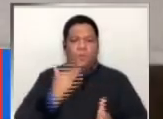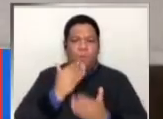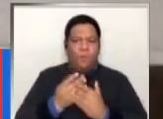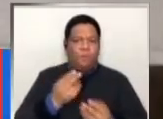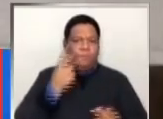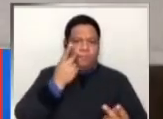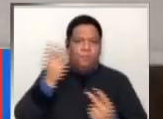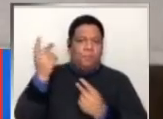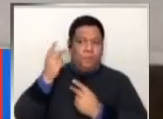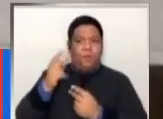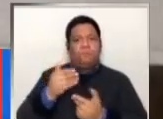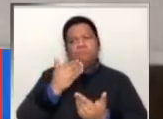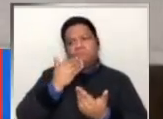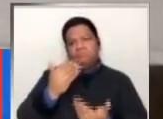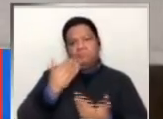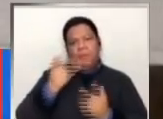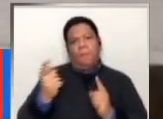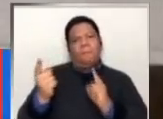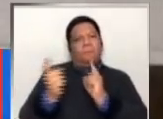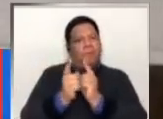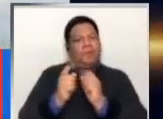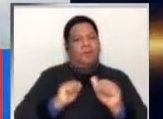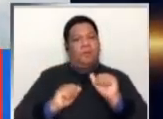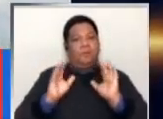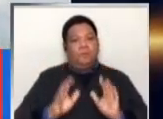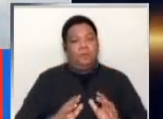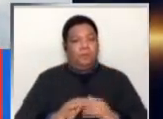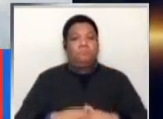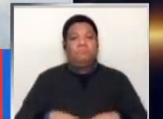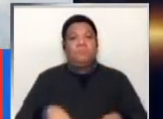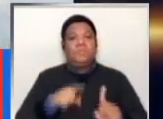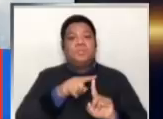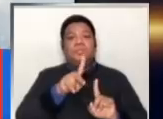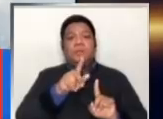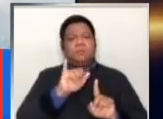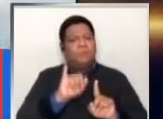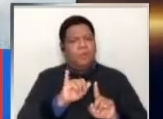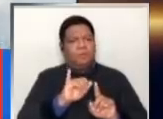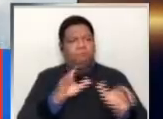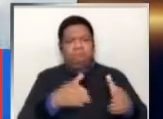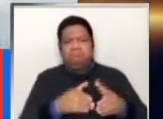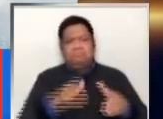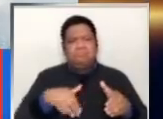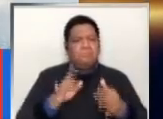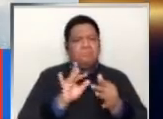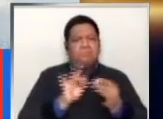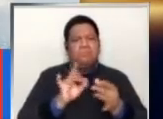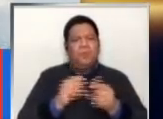nagpapasalamat siyang nakilala niya ito. Wala pang pahayag ang kampo ni Kakai, kaugnay si issue.